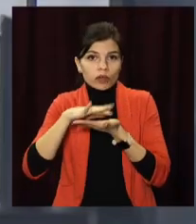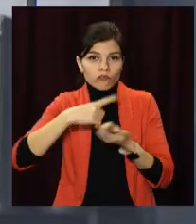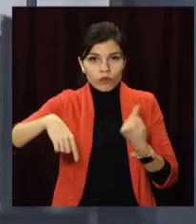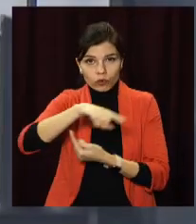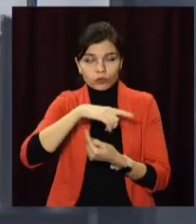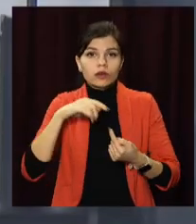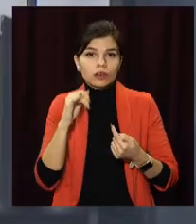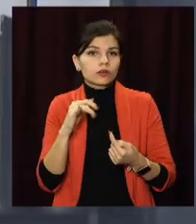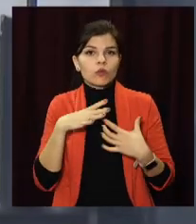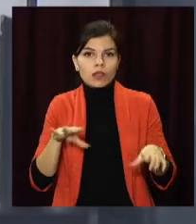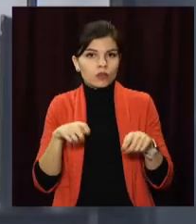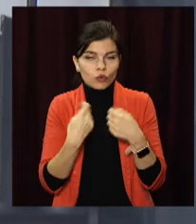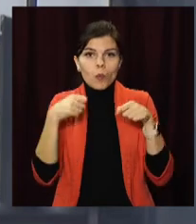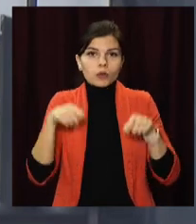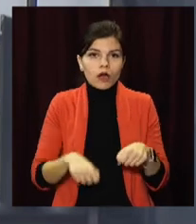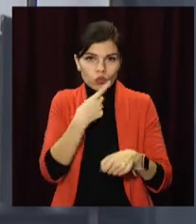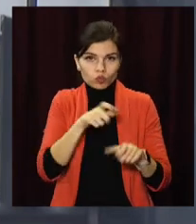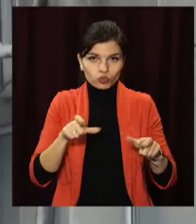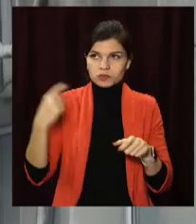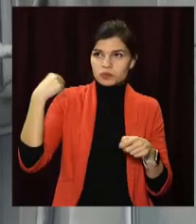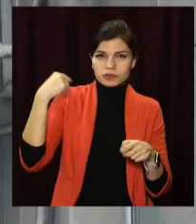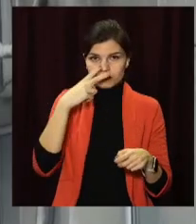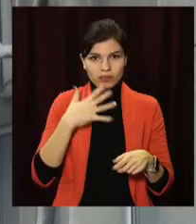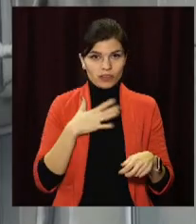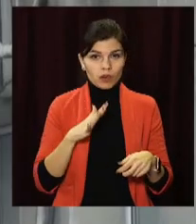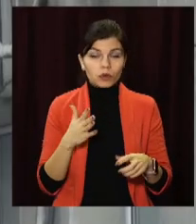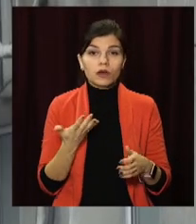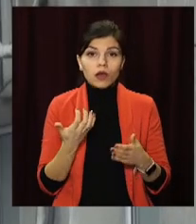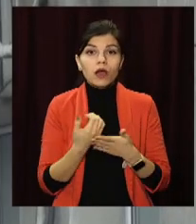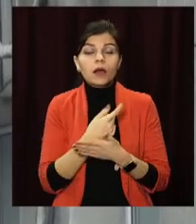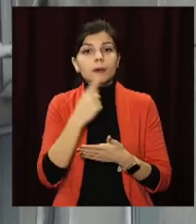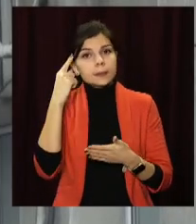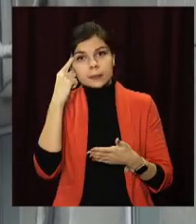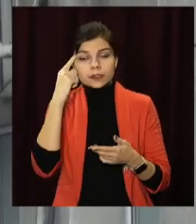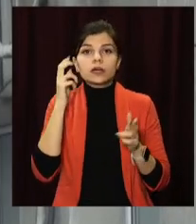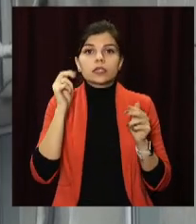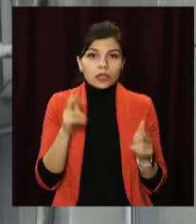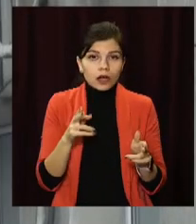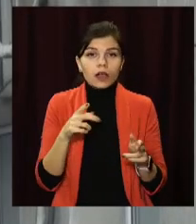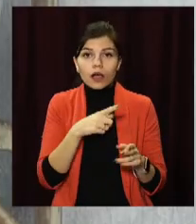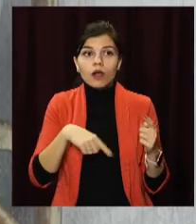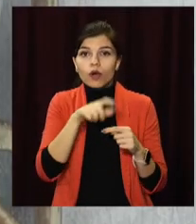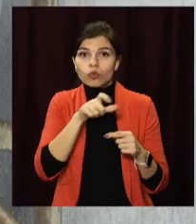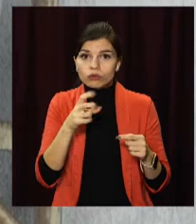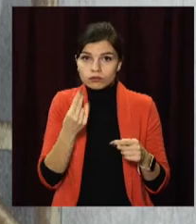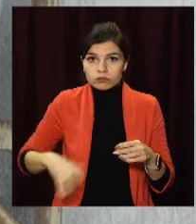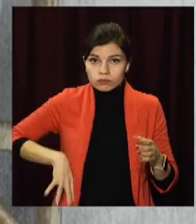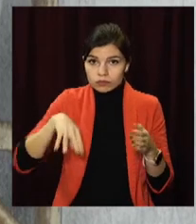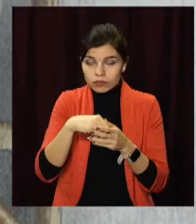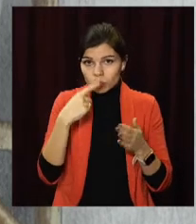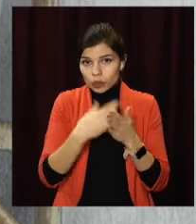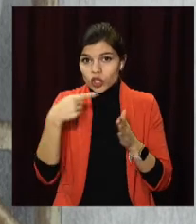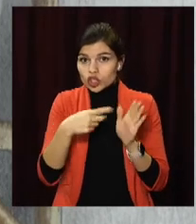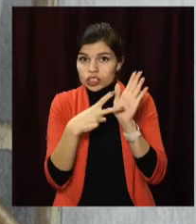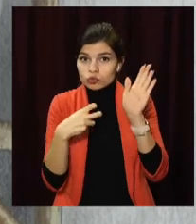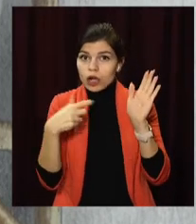та запобігти порушенню прав інших людей. Як законопроєкт ухвалять, несумлінним власникам кондиціонерів доведеться викласти з гаманця